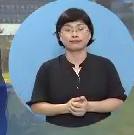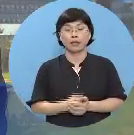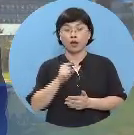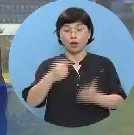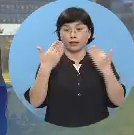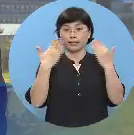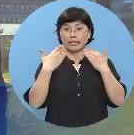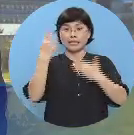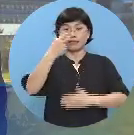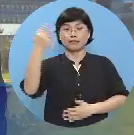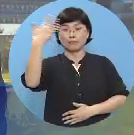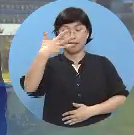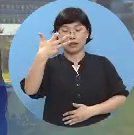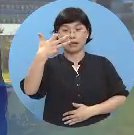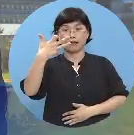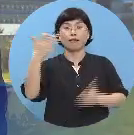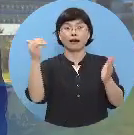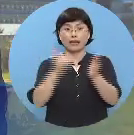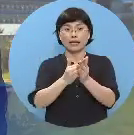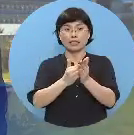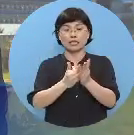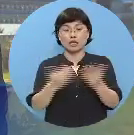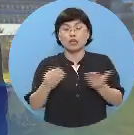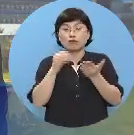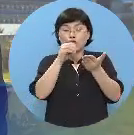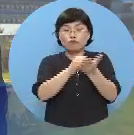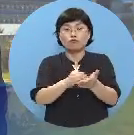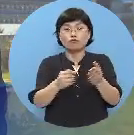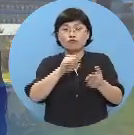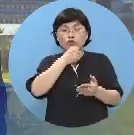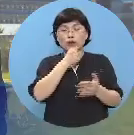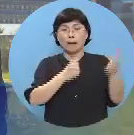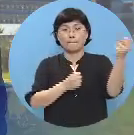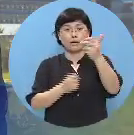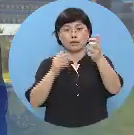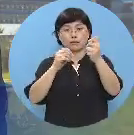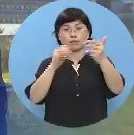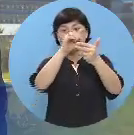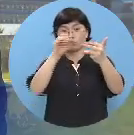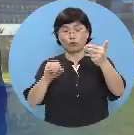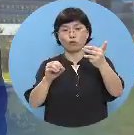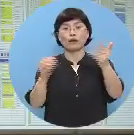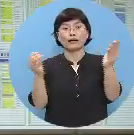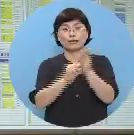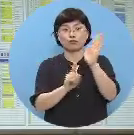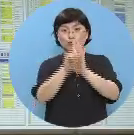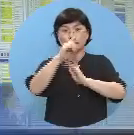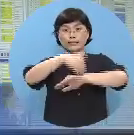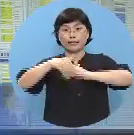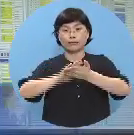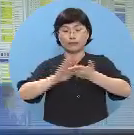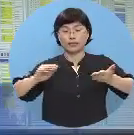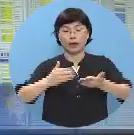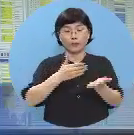우리 대학교는 2018년까지 취업률을 80%까지 끌어올릴 계획입니다.